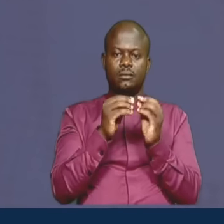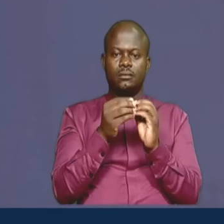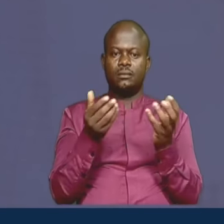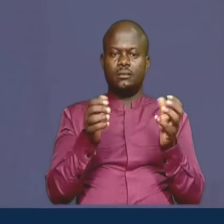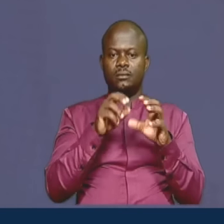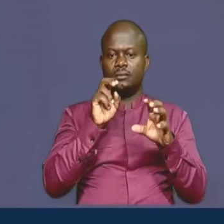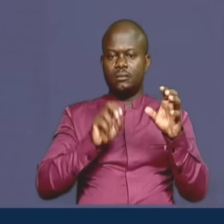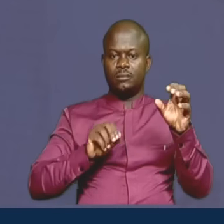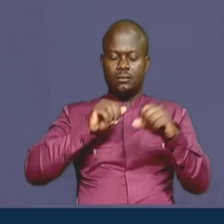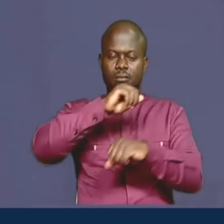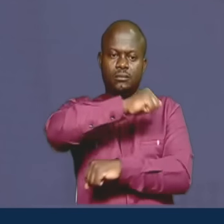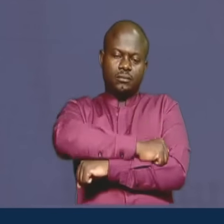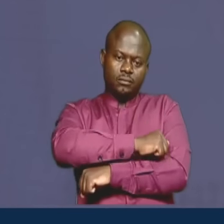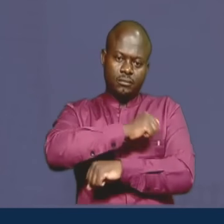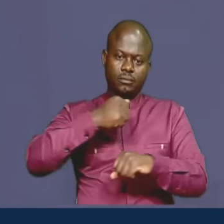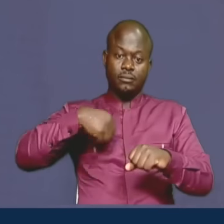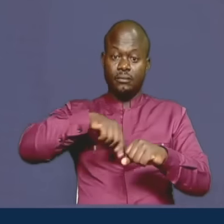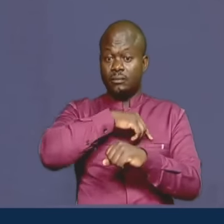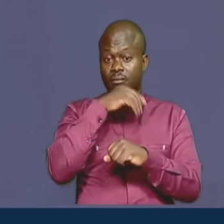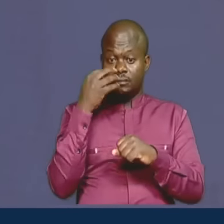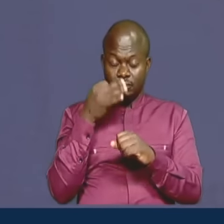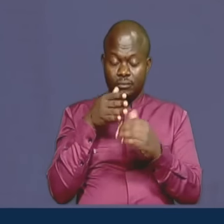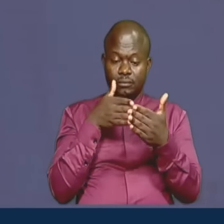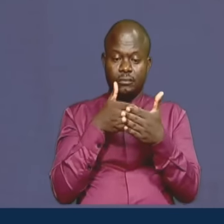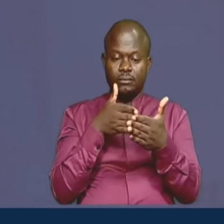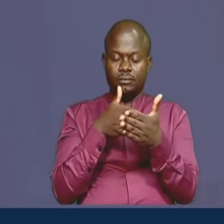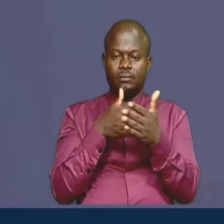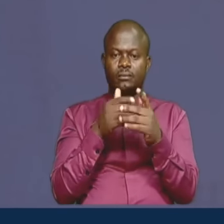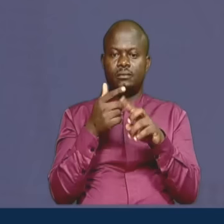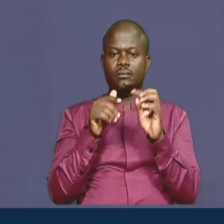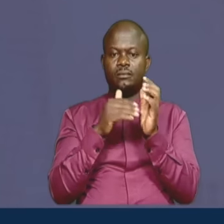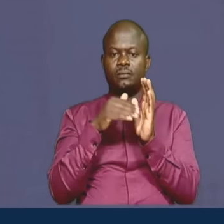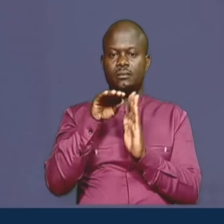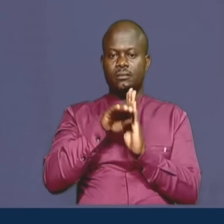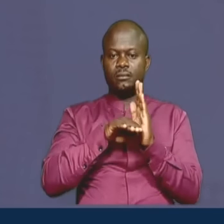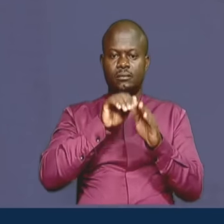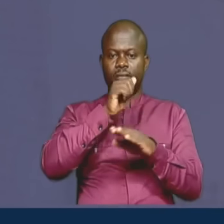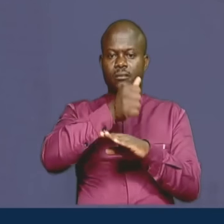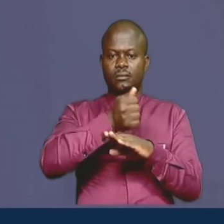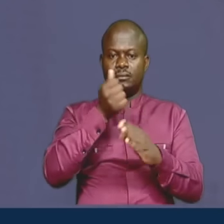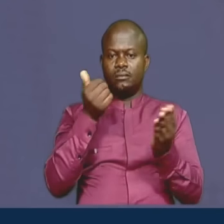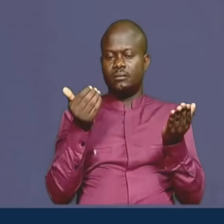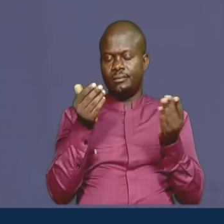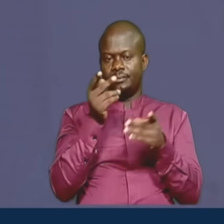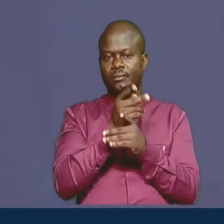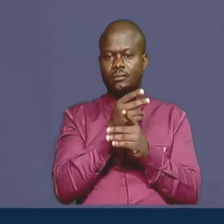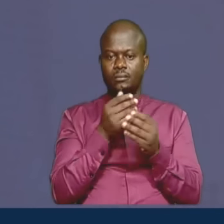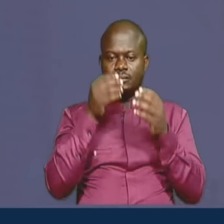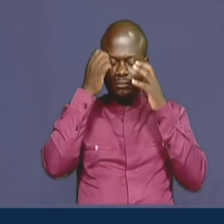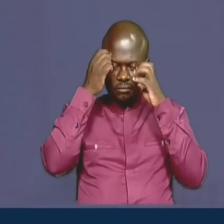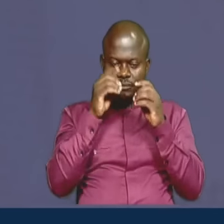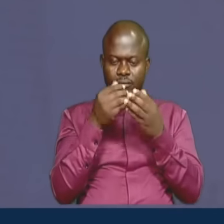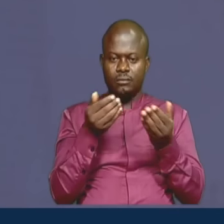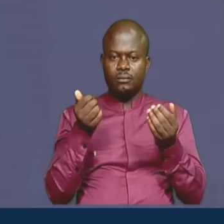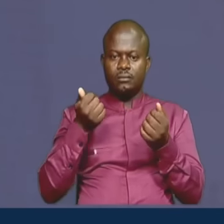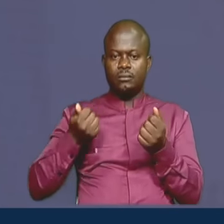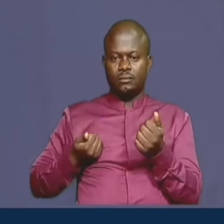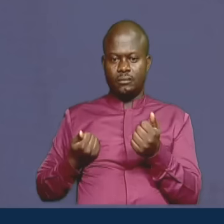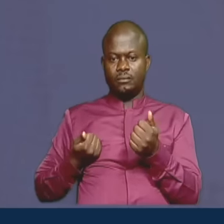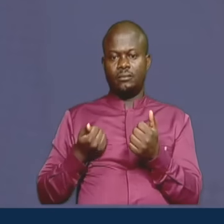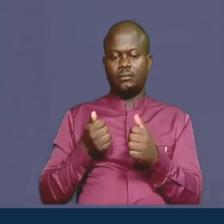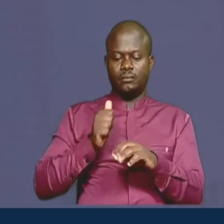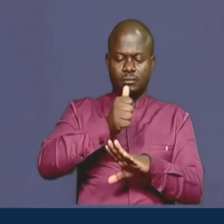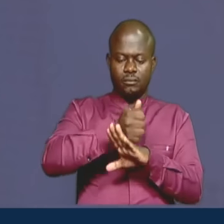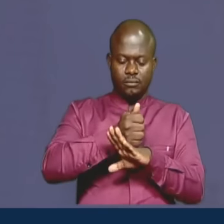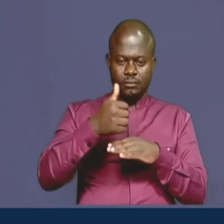batishuri nubwo hakiri imbogamizi hari na gahunda zashyizweho mu kwita ku burezi bw'umwana w'umukobwa aho